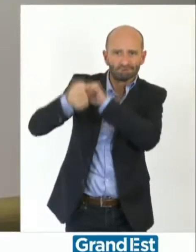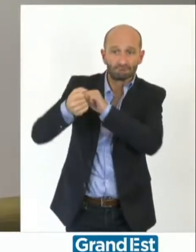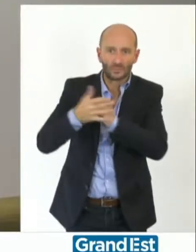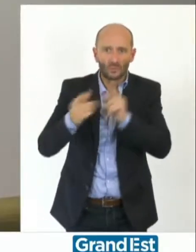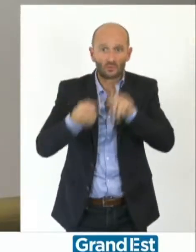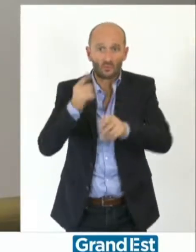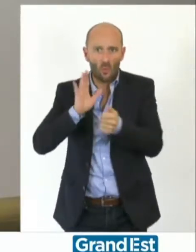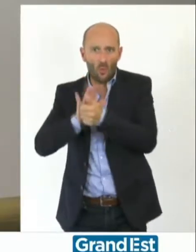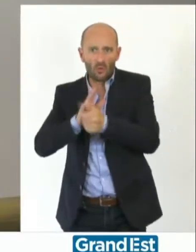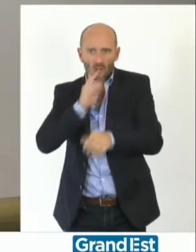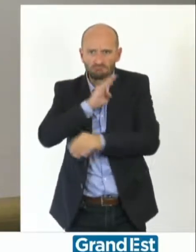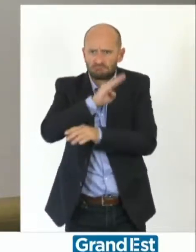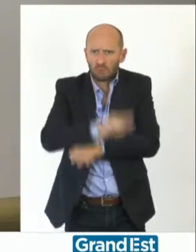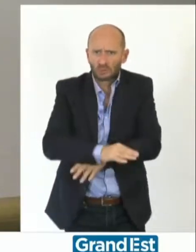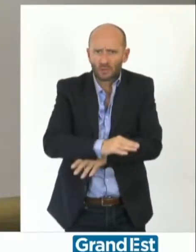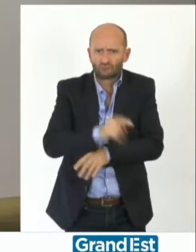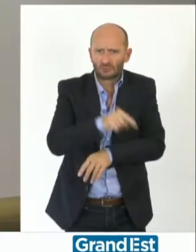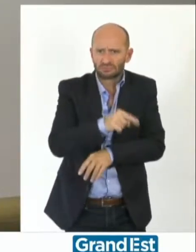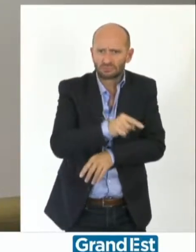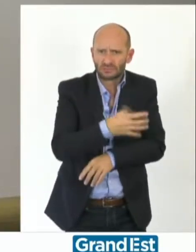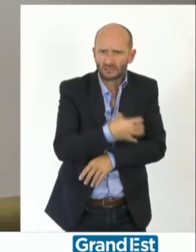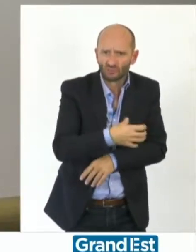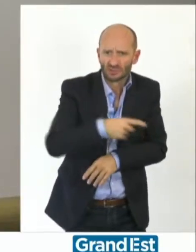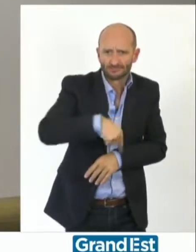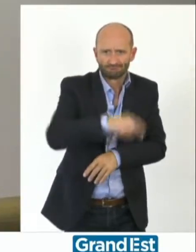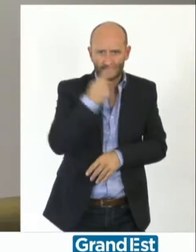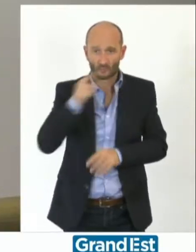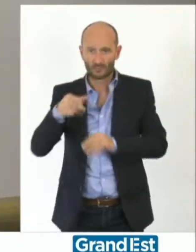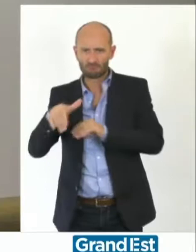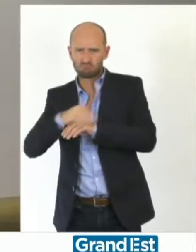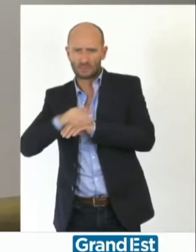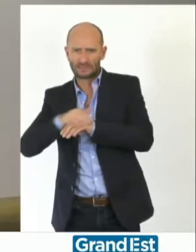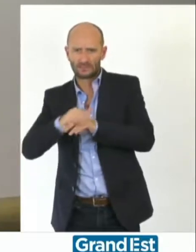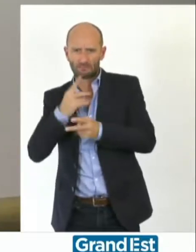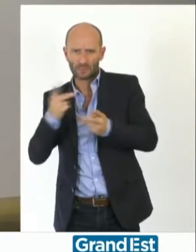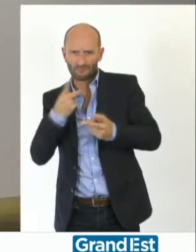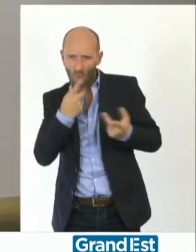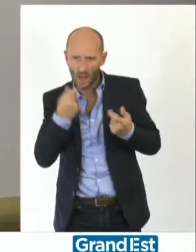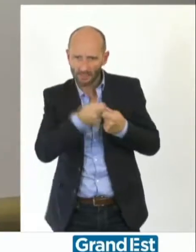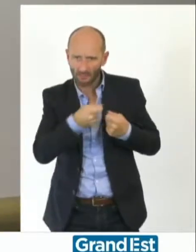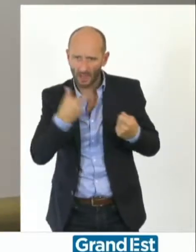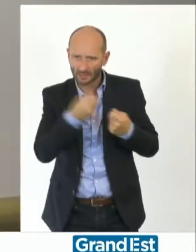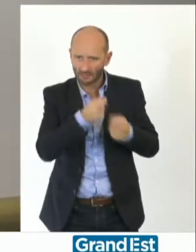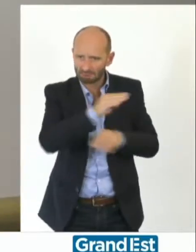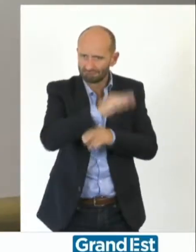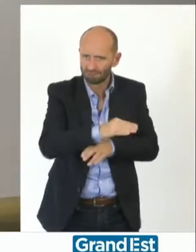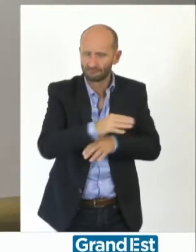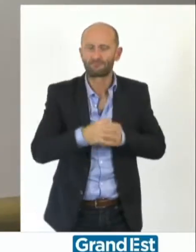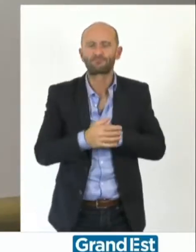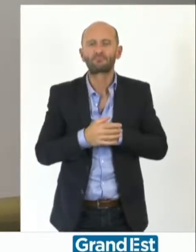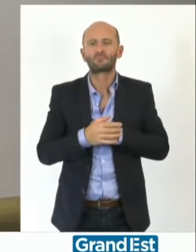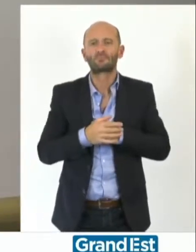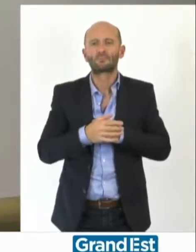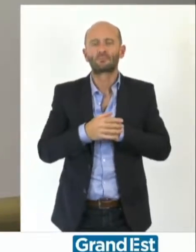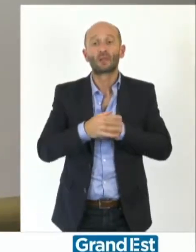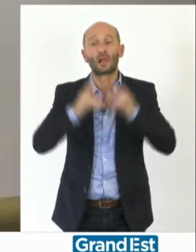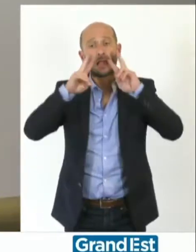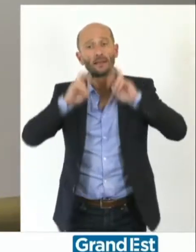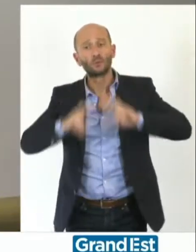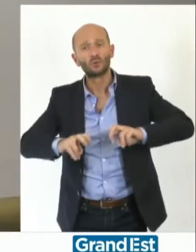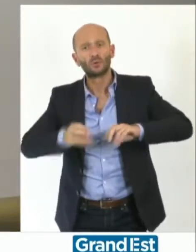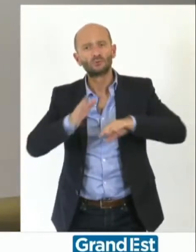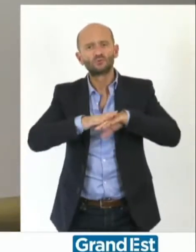notamment en adaptant nos politiques publiques si les conclusions de l'étude sur